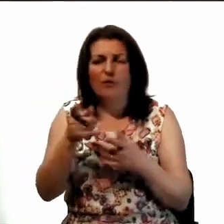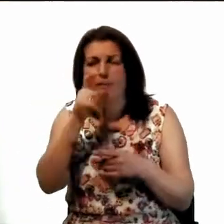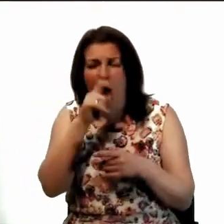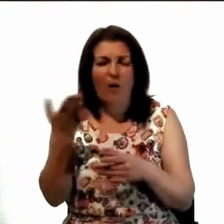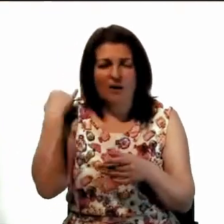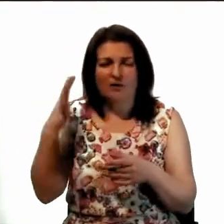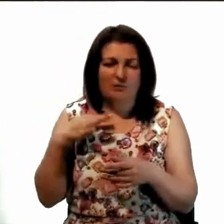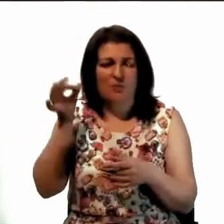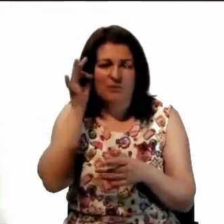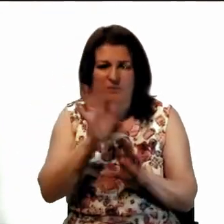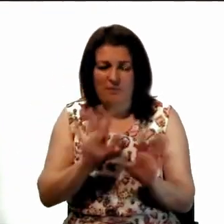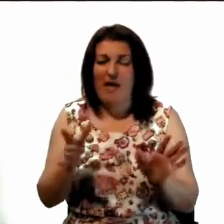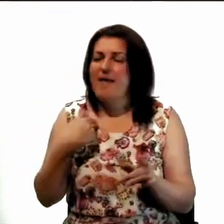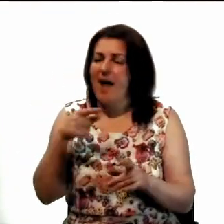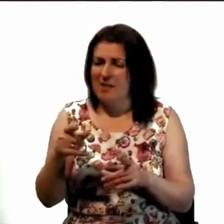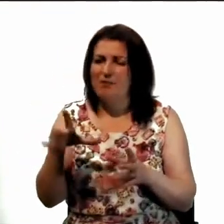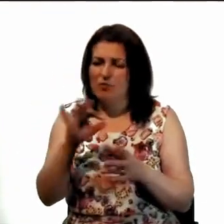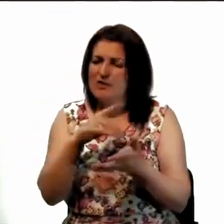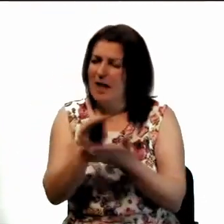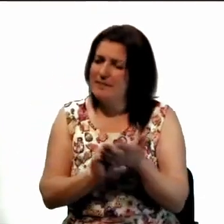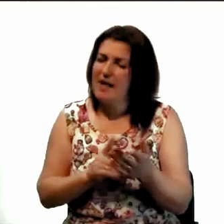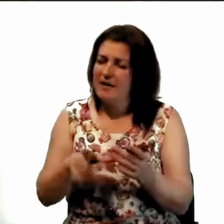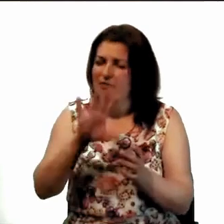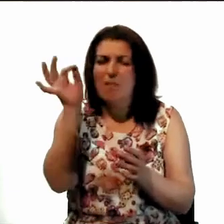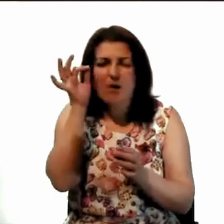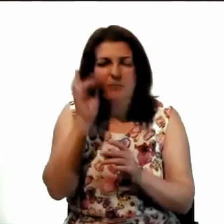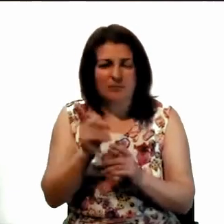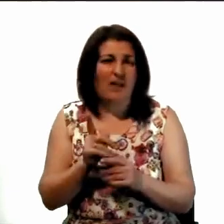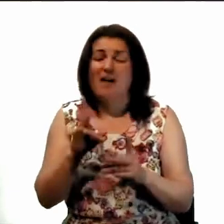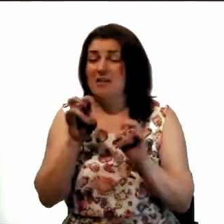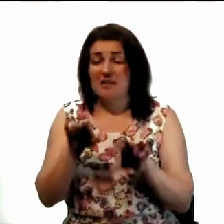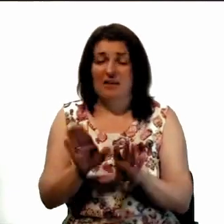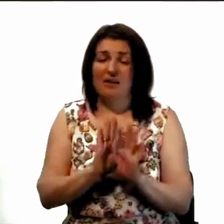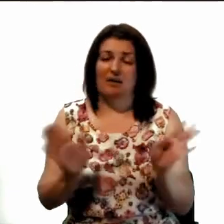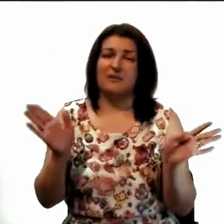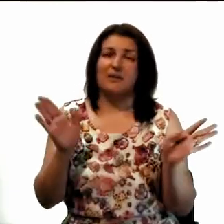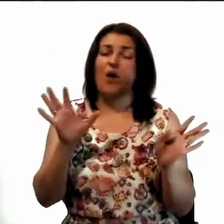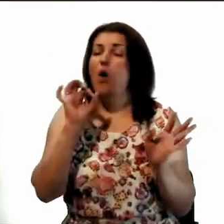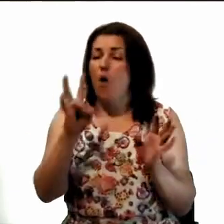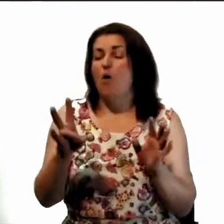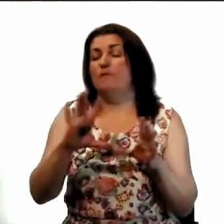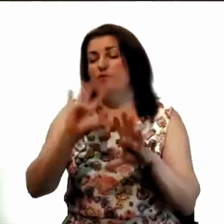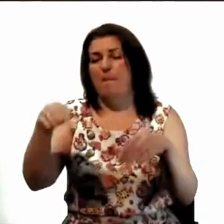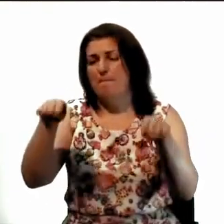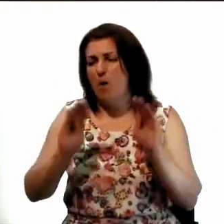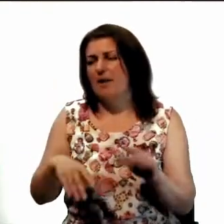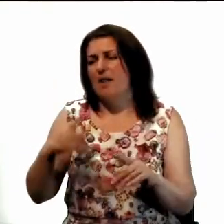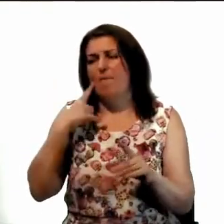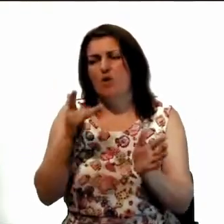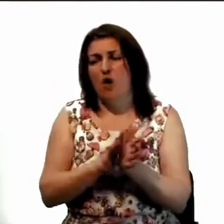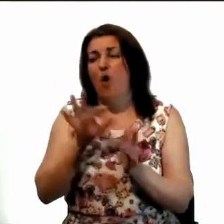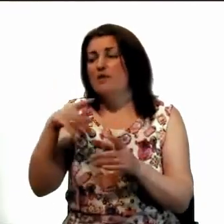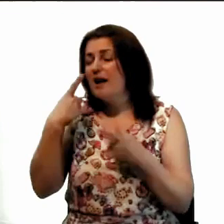был. Я тебе все тут записал, я все помню. Нет. Он покрыл позор. Он сказал,